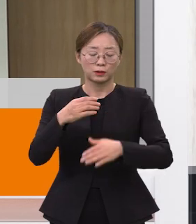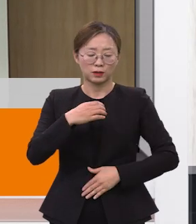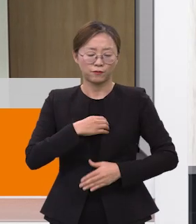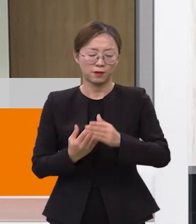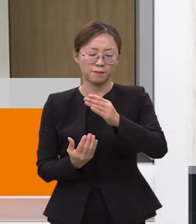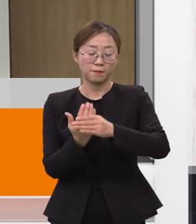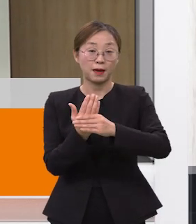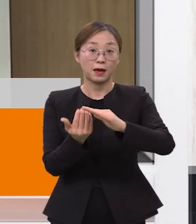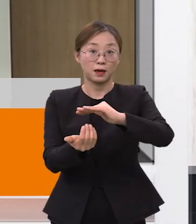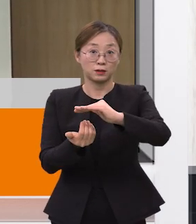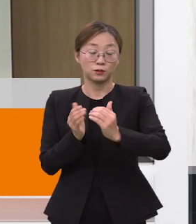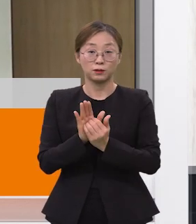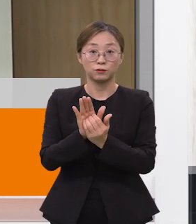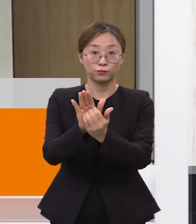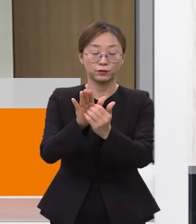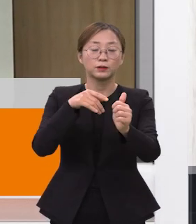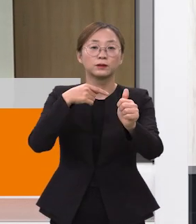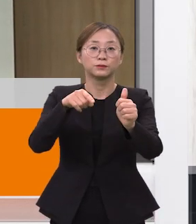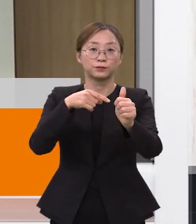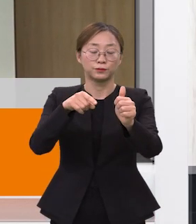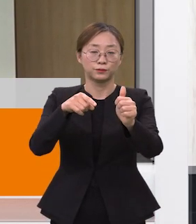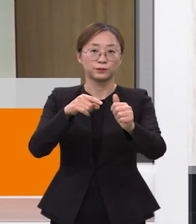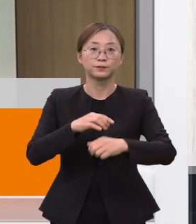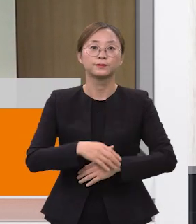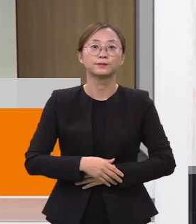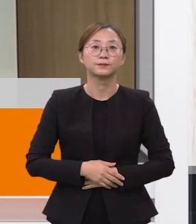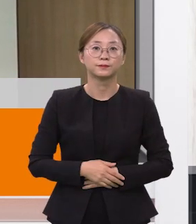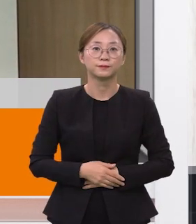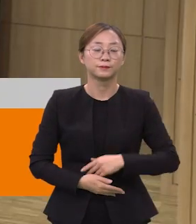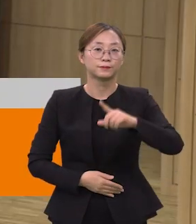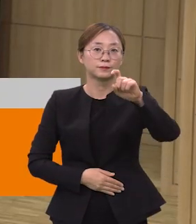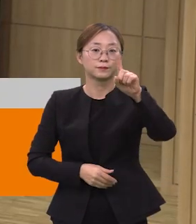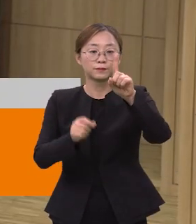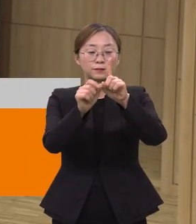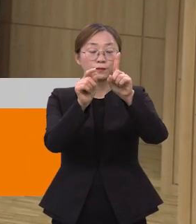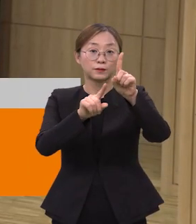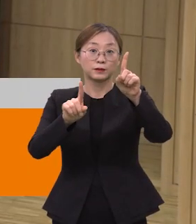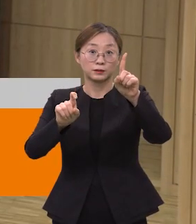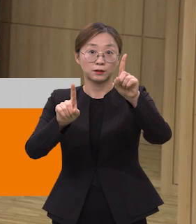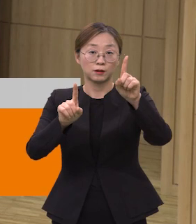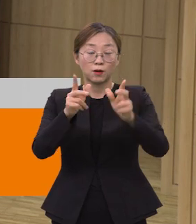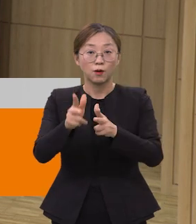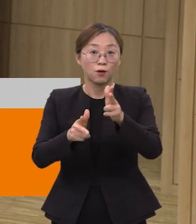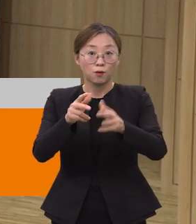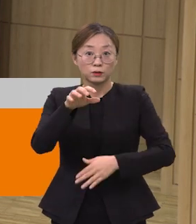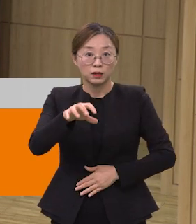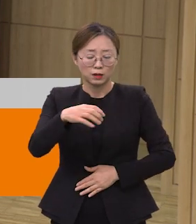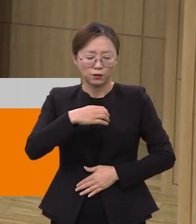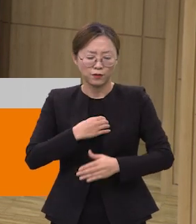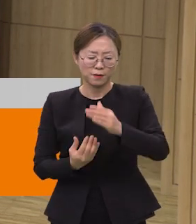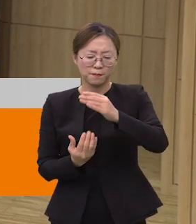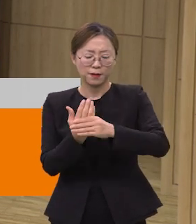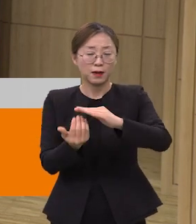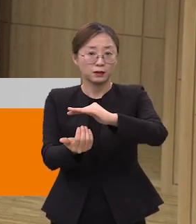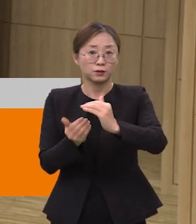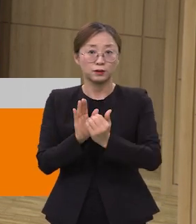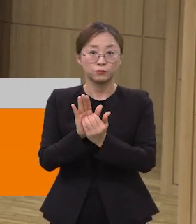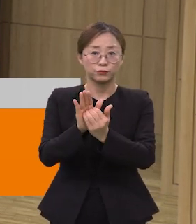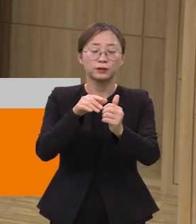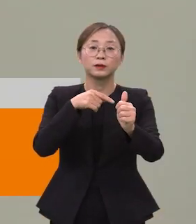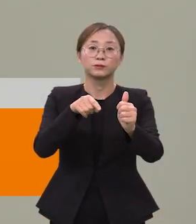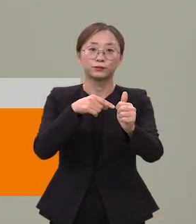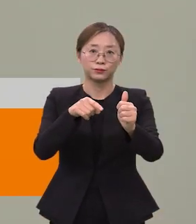중대재해 예방을 위한 직원 교육을 실시했습니다. 지난주 11일 중대재해 예방 교육을